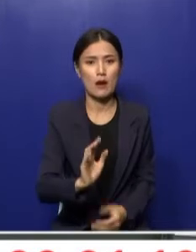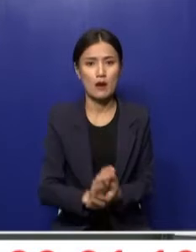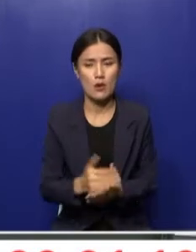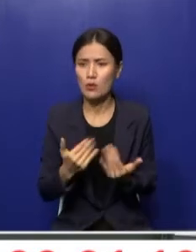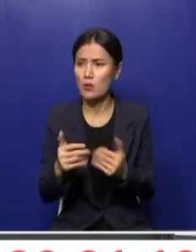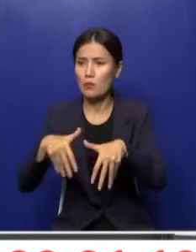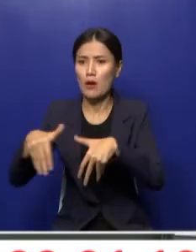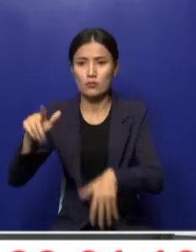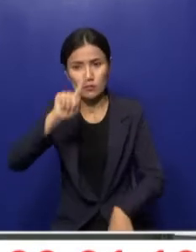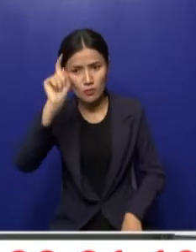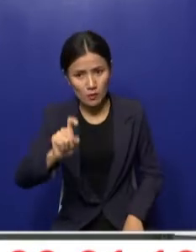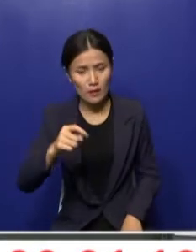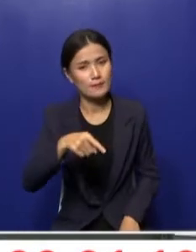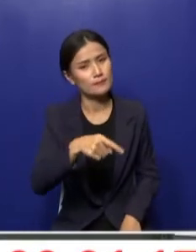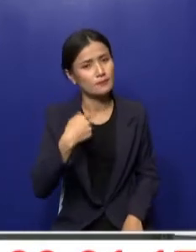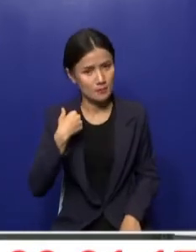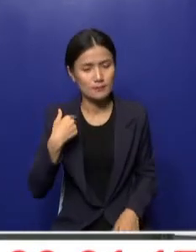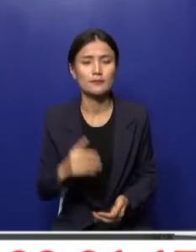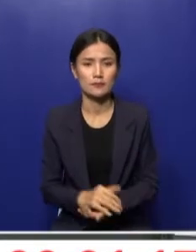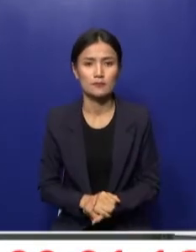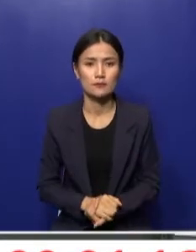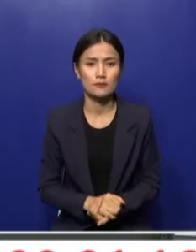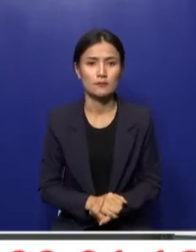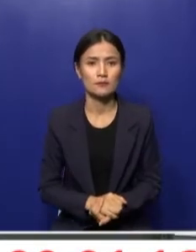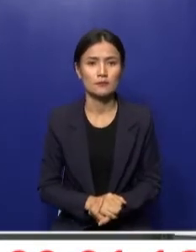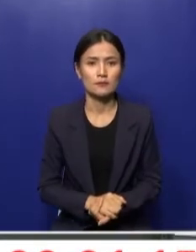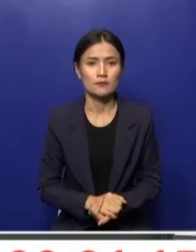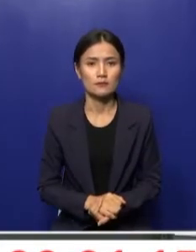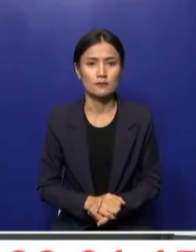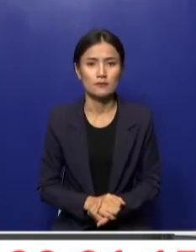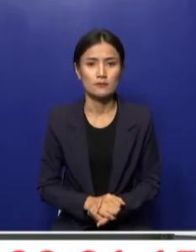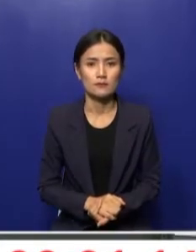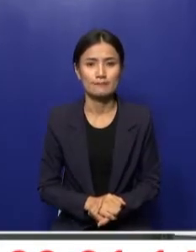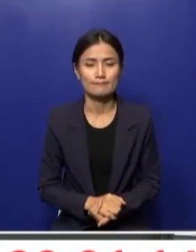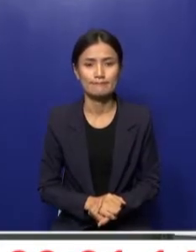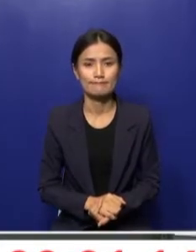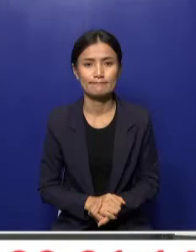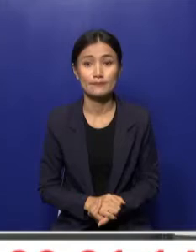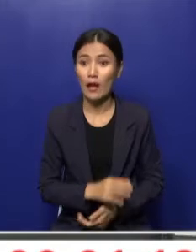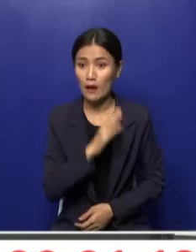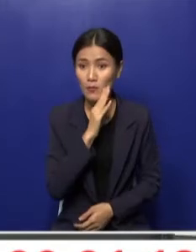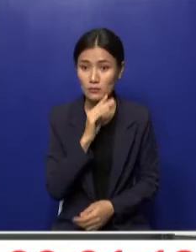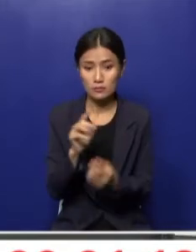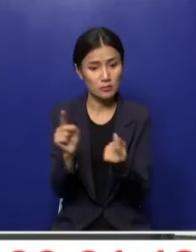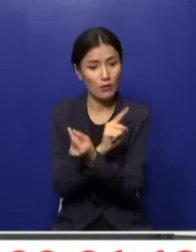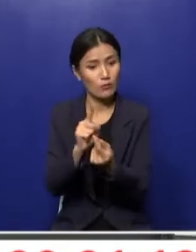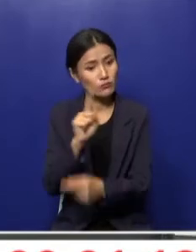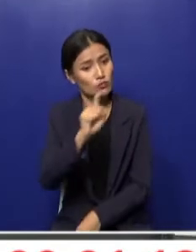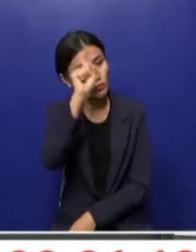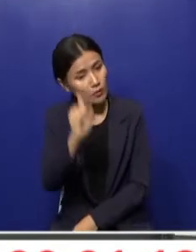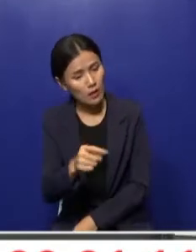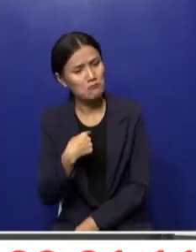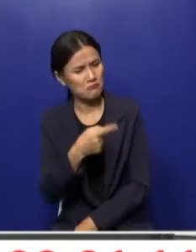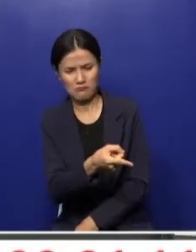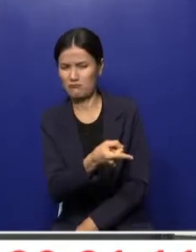ความสงสัยแล้วไม่ไว้วางใจนะครับสิ่งที่เป็นสิ่งที่น่าห่วงและในสุดถ้าสังคมเกิดความสงสัยไม่ไว้วางใจ